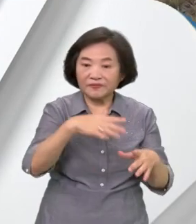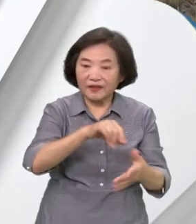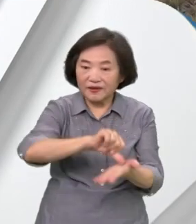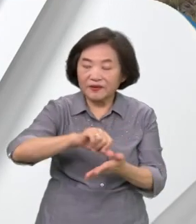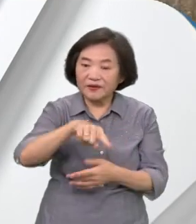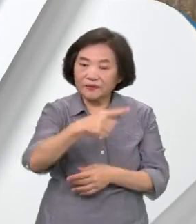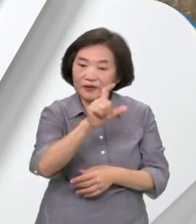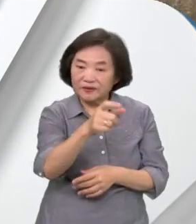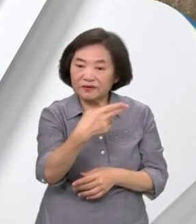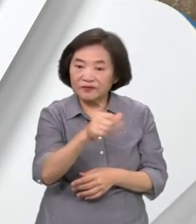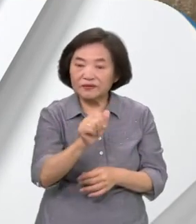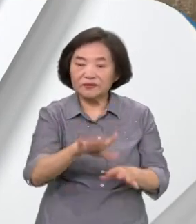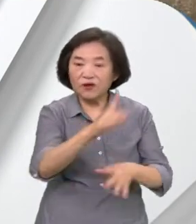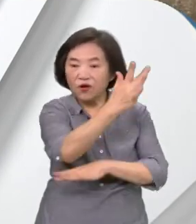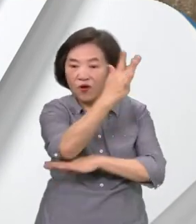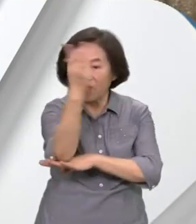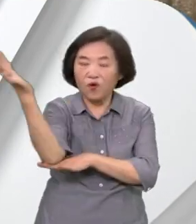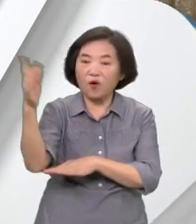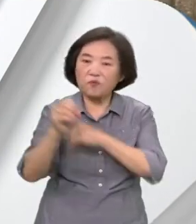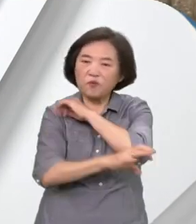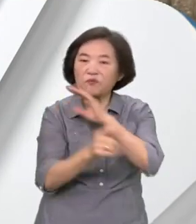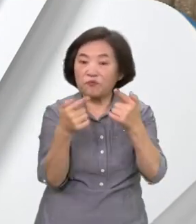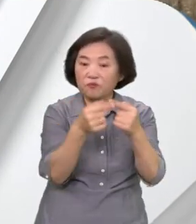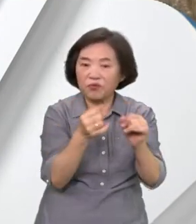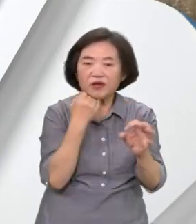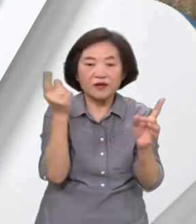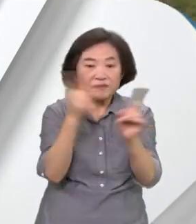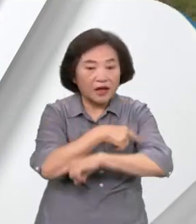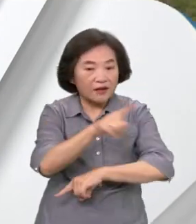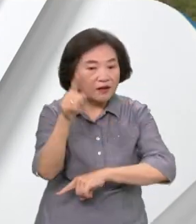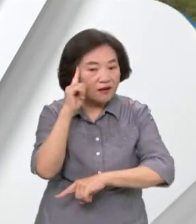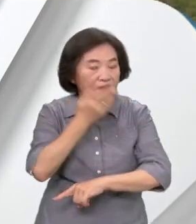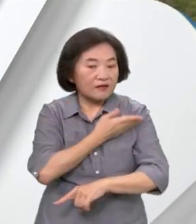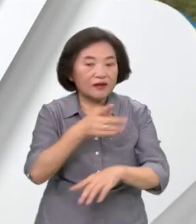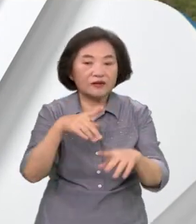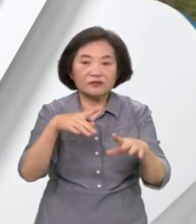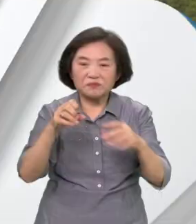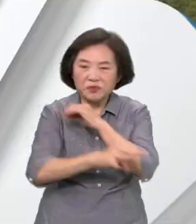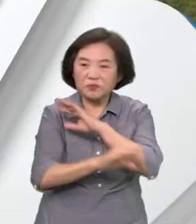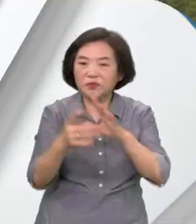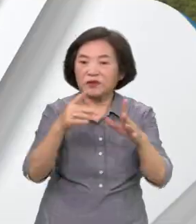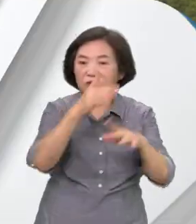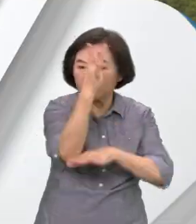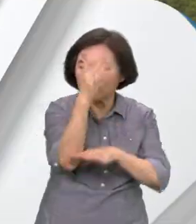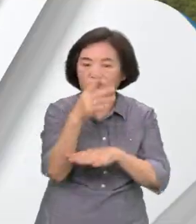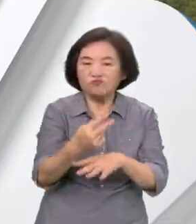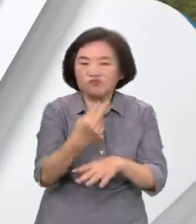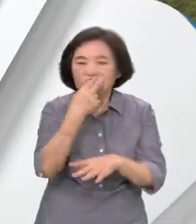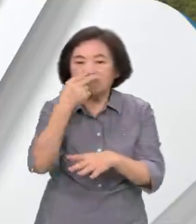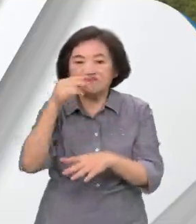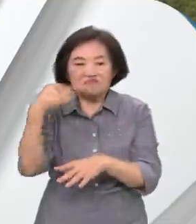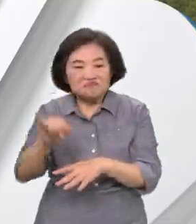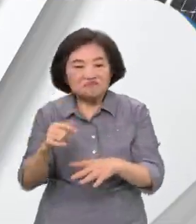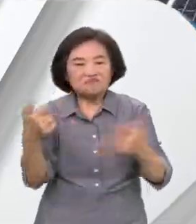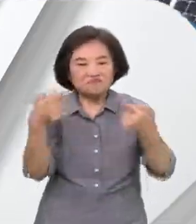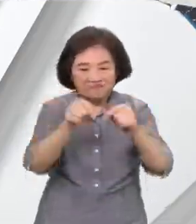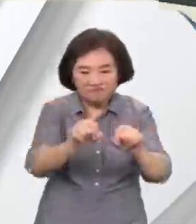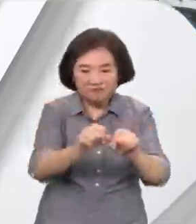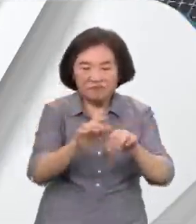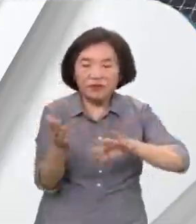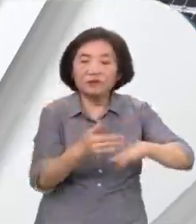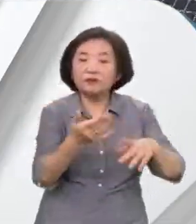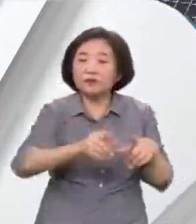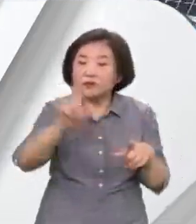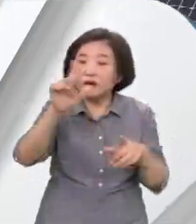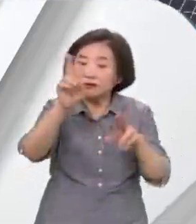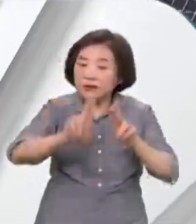有160公顷的草林固碳。就做在本慈善乡，达到碳中和。不过，也有人认为，慈善的天地劳动业